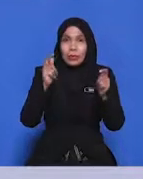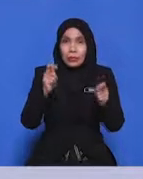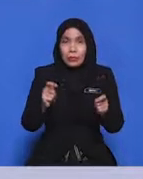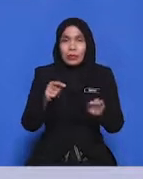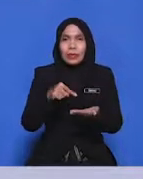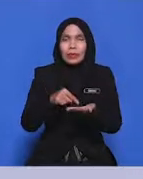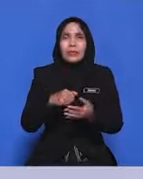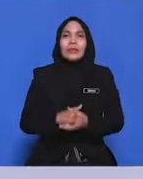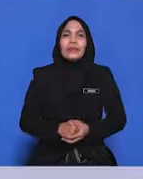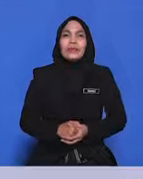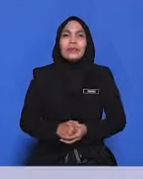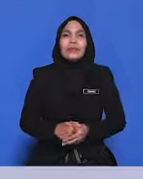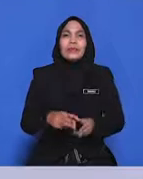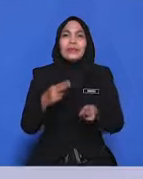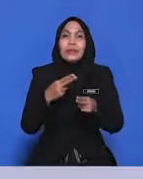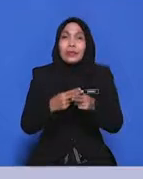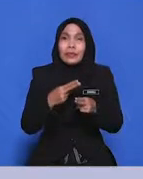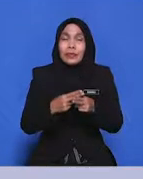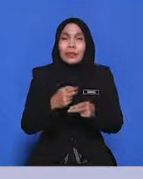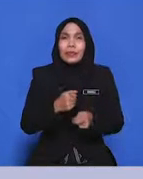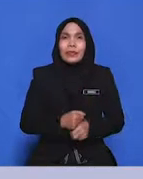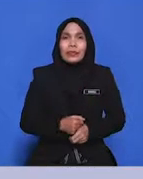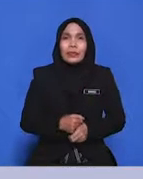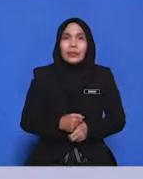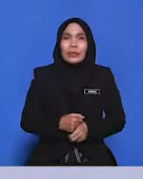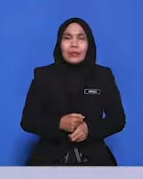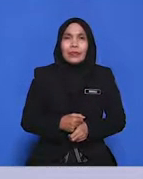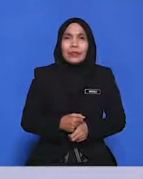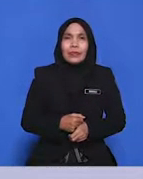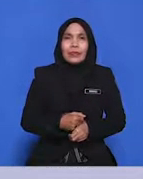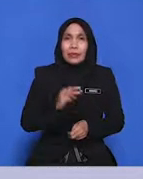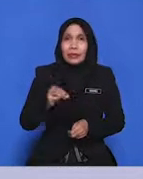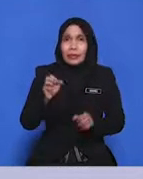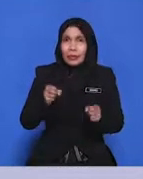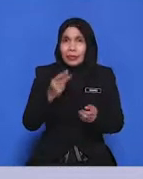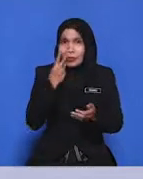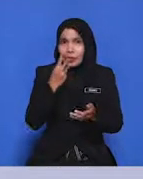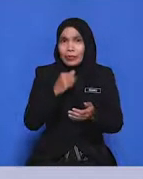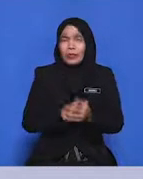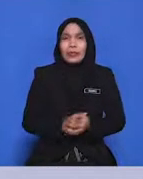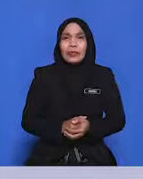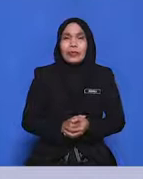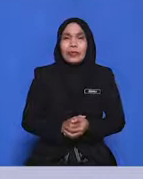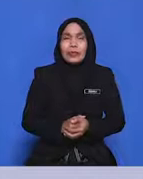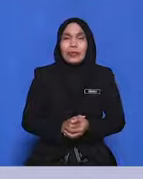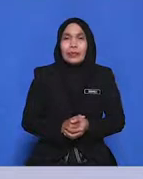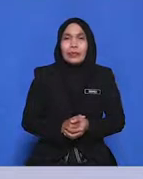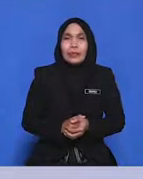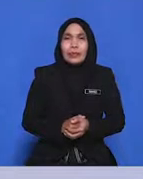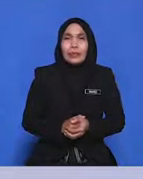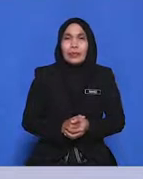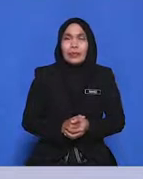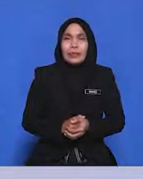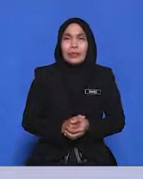Al-Afghani. Nama sebenar beliau ialah As-Sayyid Jamaluddin bin Safdar